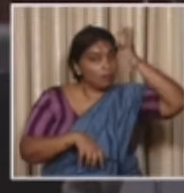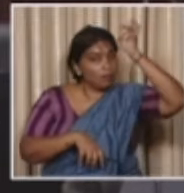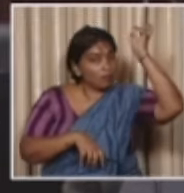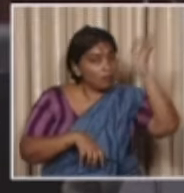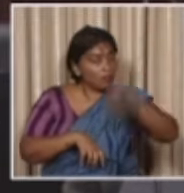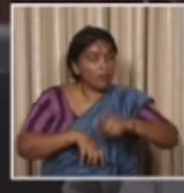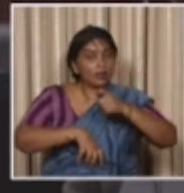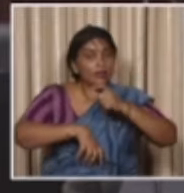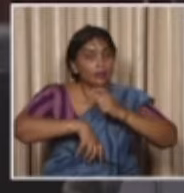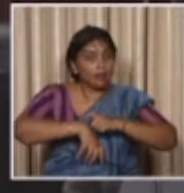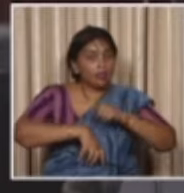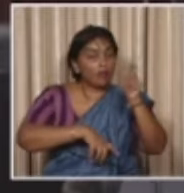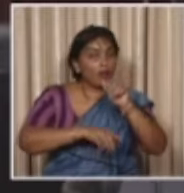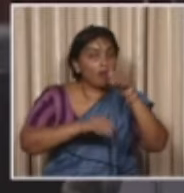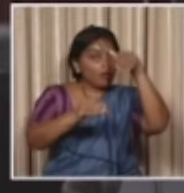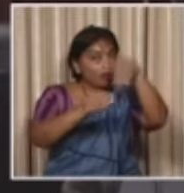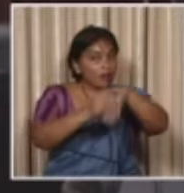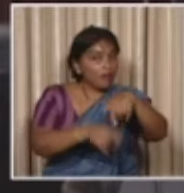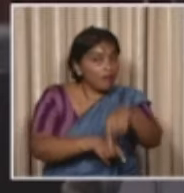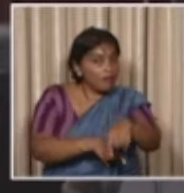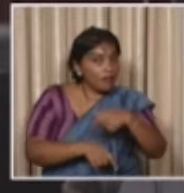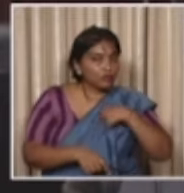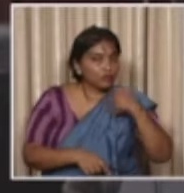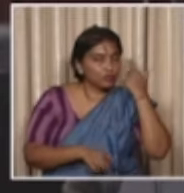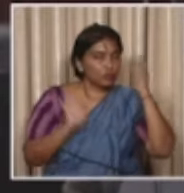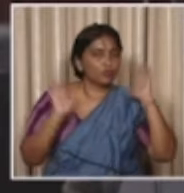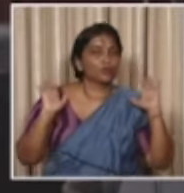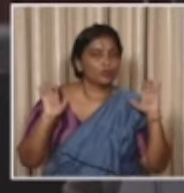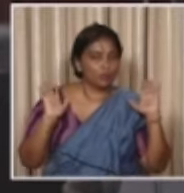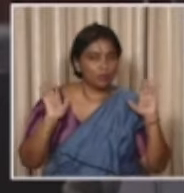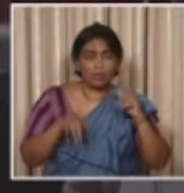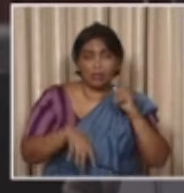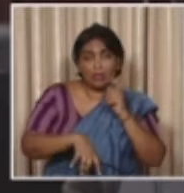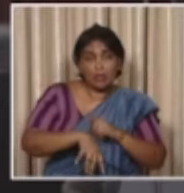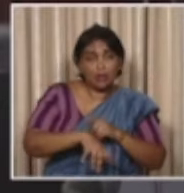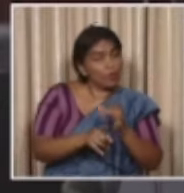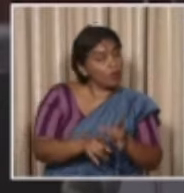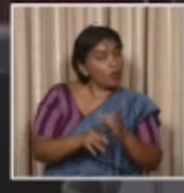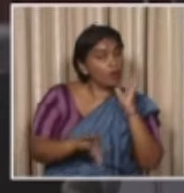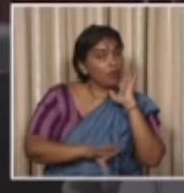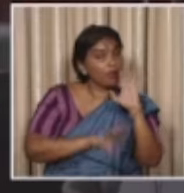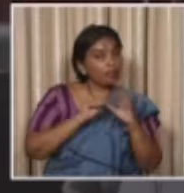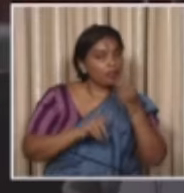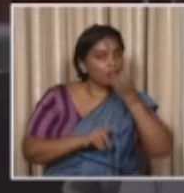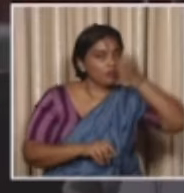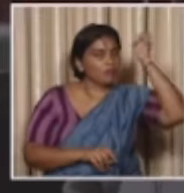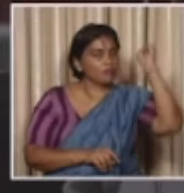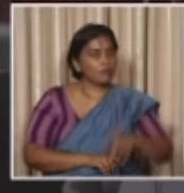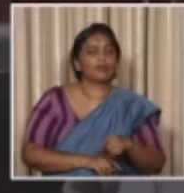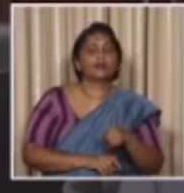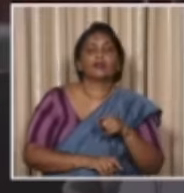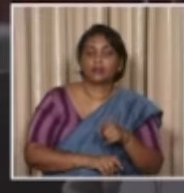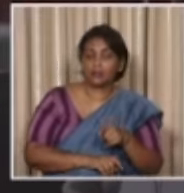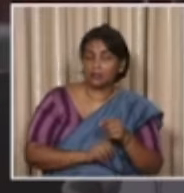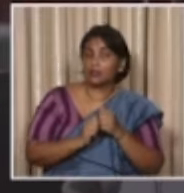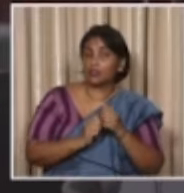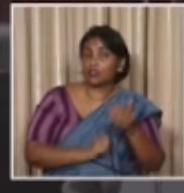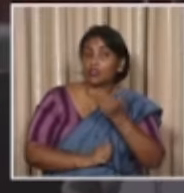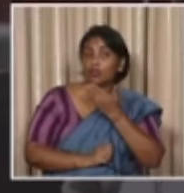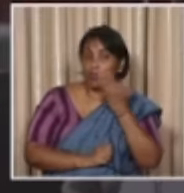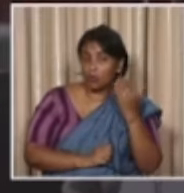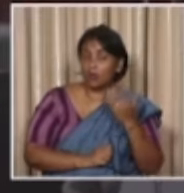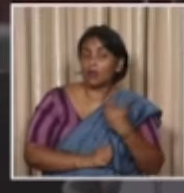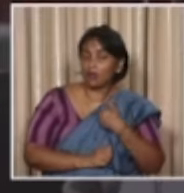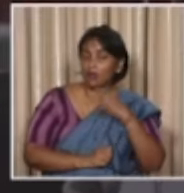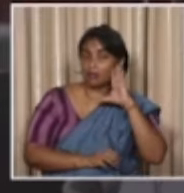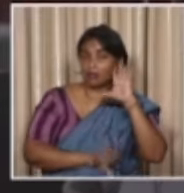හෙළන මොහොතේ ඔහු කාර්යාලයේ ඉන්න බවත් දැනගෙන අඬුනි. කියන්නේ ඒ මොහොතේ ලැබෙන තොරතුරක් මතයි බෝම්බේ හෙළන්නේ. ඒක කරන්න පුළුවන් උනේ